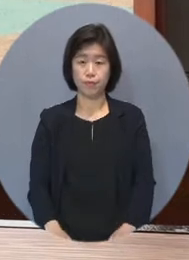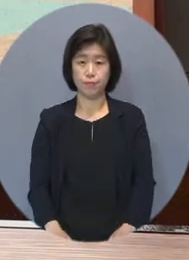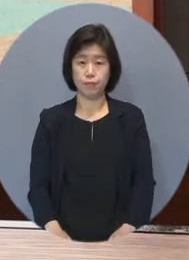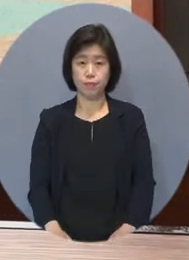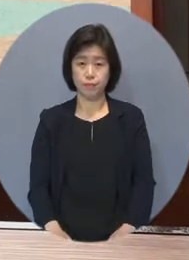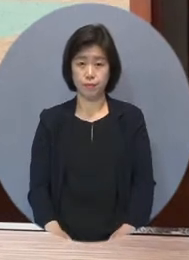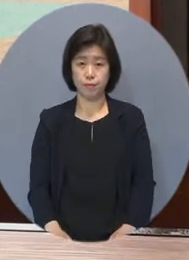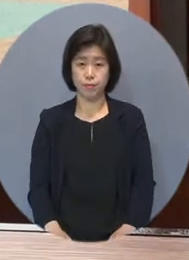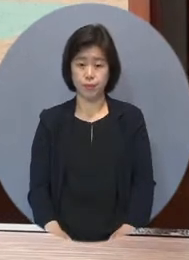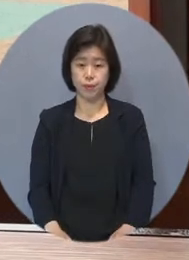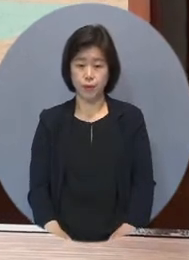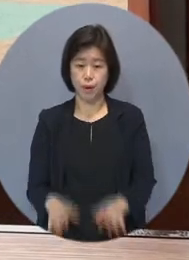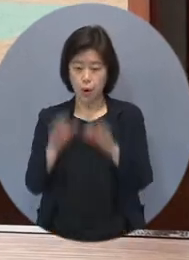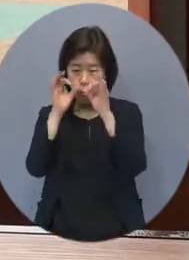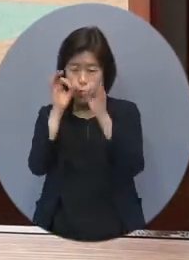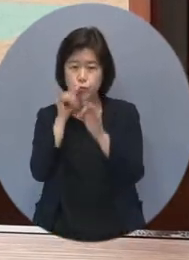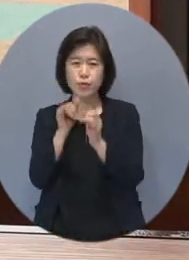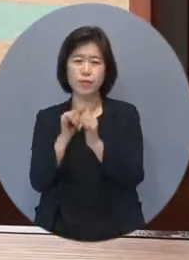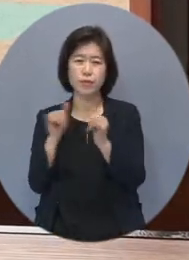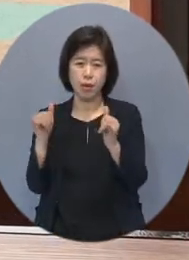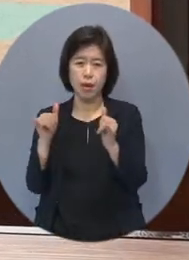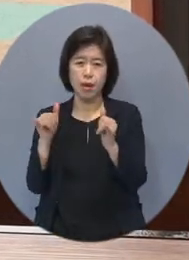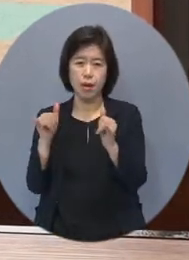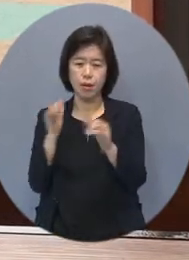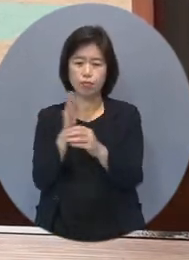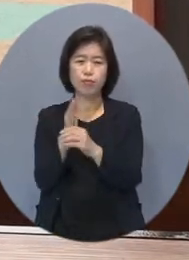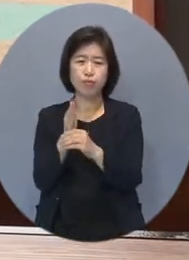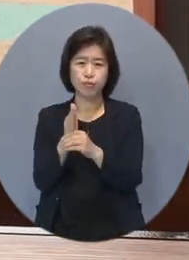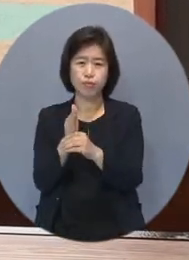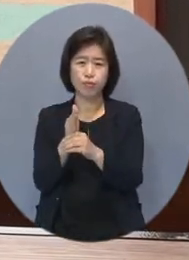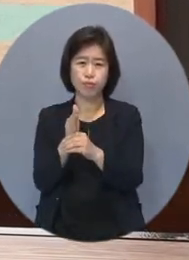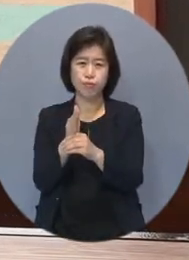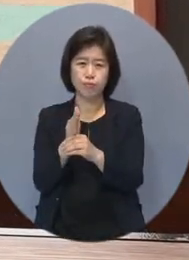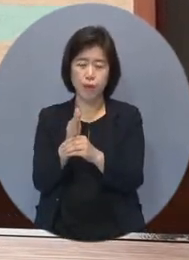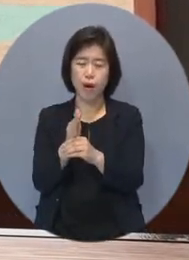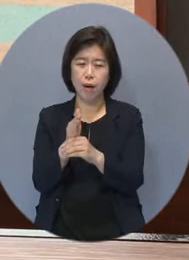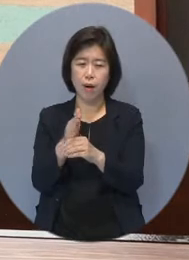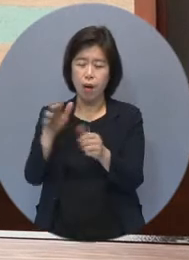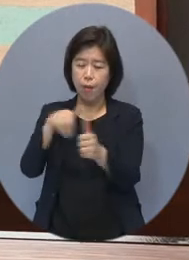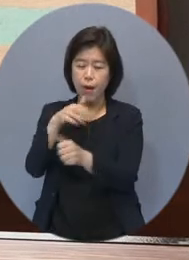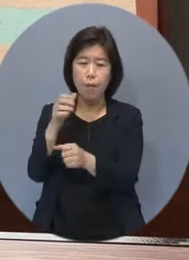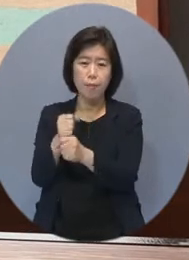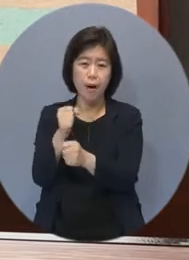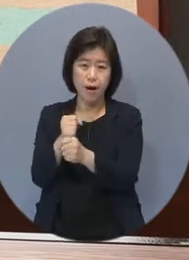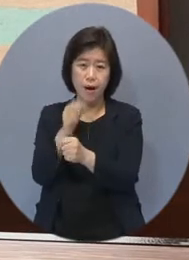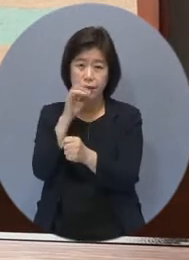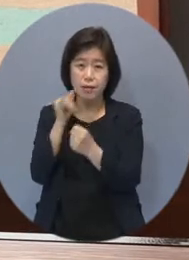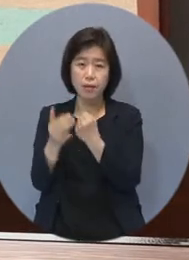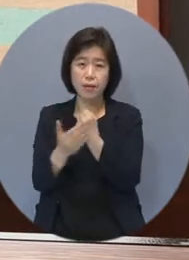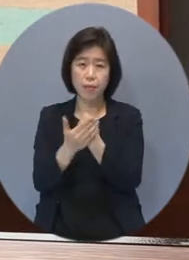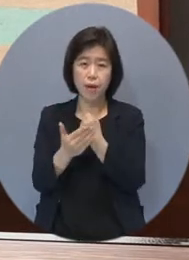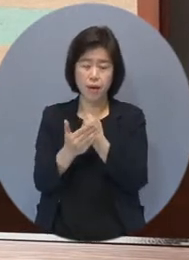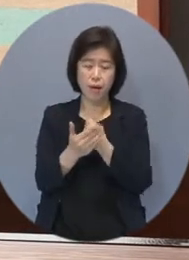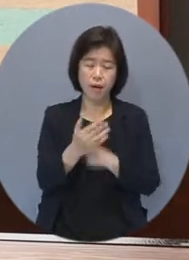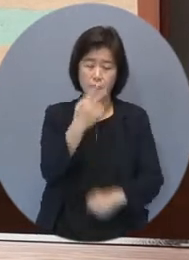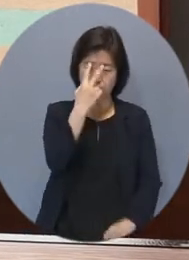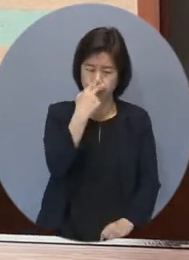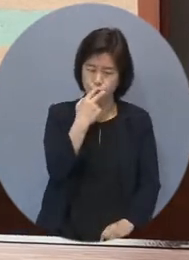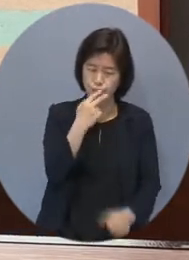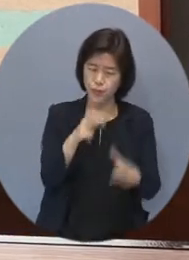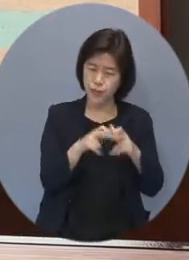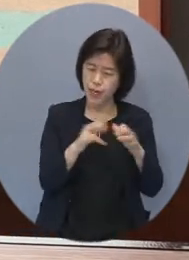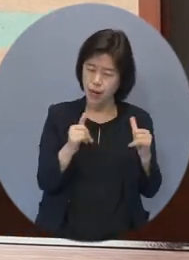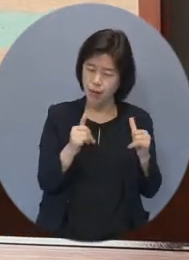정한인들을 좀 편의 중심으로 만들어지다 보니까 아직은 복지적인 부분까지는 접근을 못하는 것 같아요. 근데 앞으로